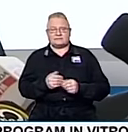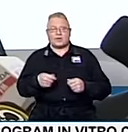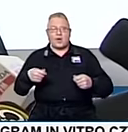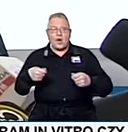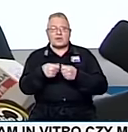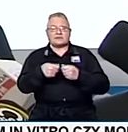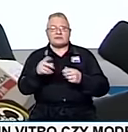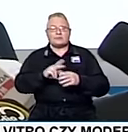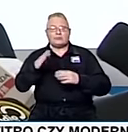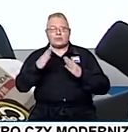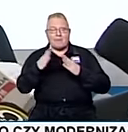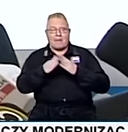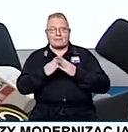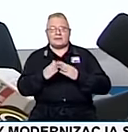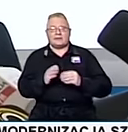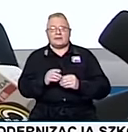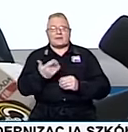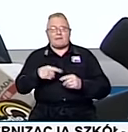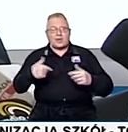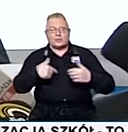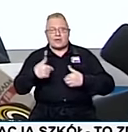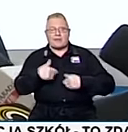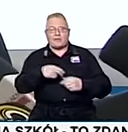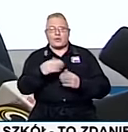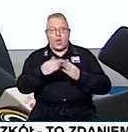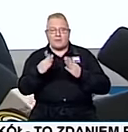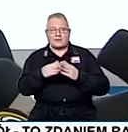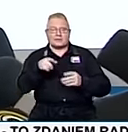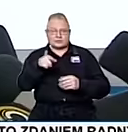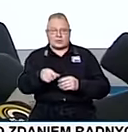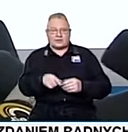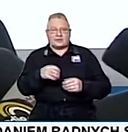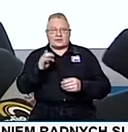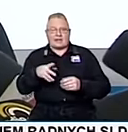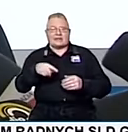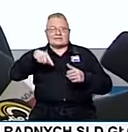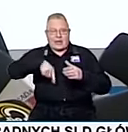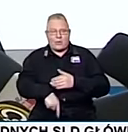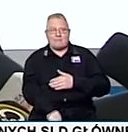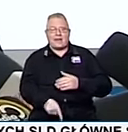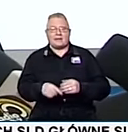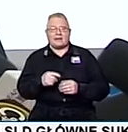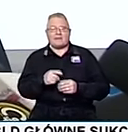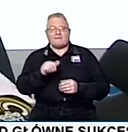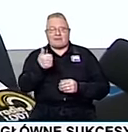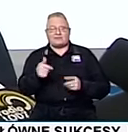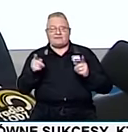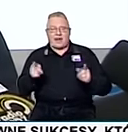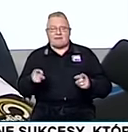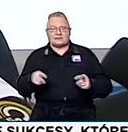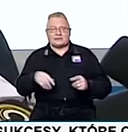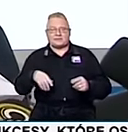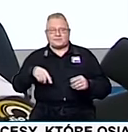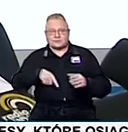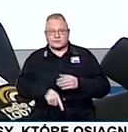kolizjami z budynkami, tak, żeby nie ucierpiały nasze budynki. Tak. Stąd takie zagłębienie w pierwszym fragmencie tunelu i dopiero